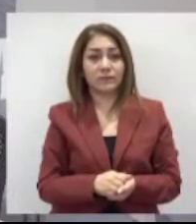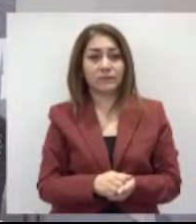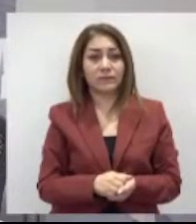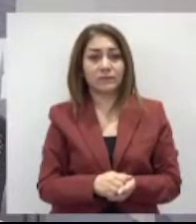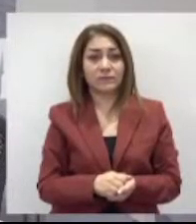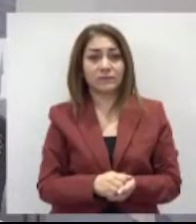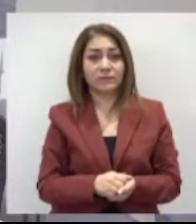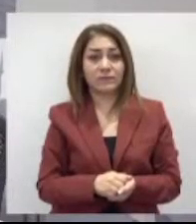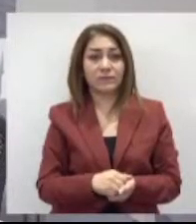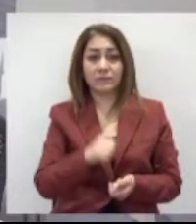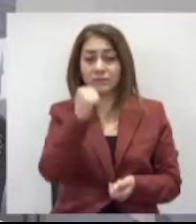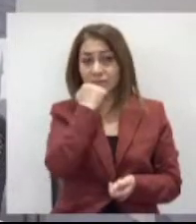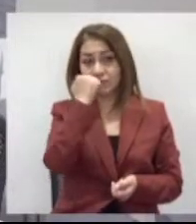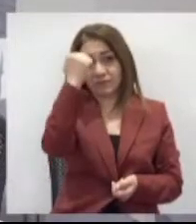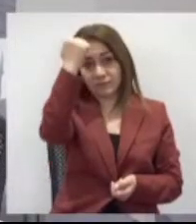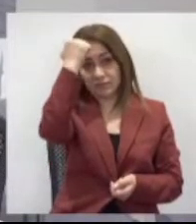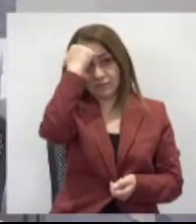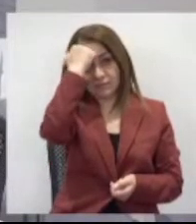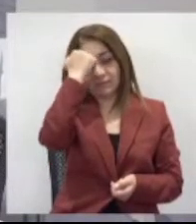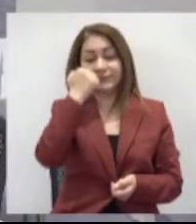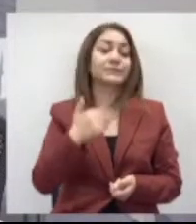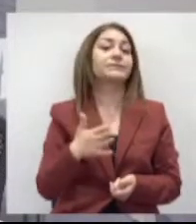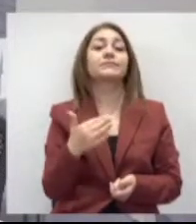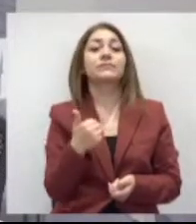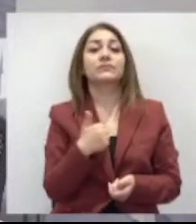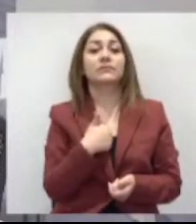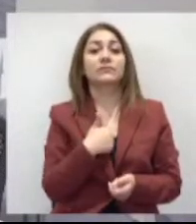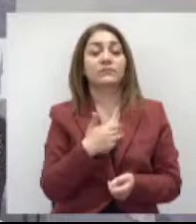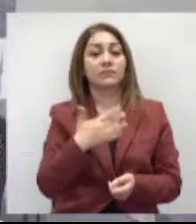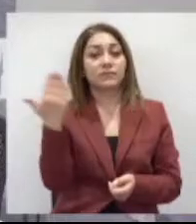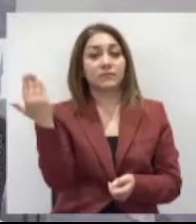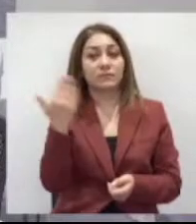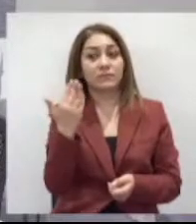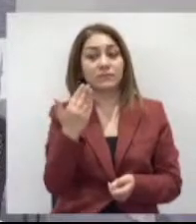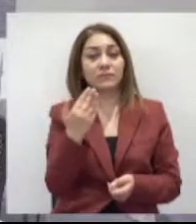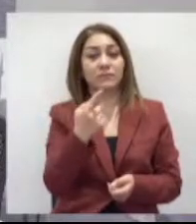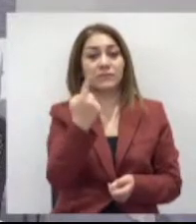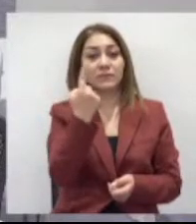Շնորհակալ եմ, ես ուզում եմ անդրադառնալ մասնավորապես